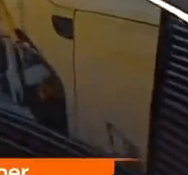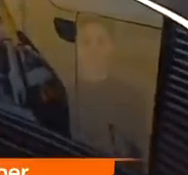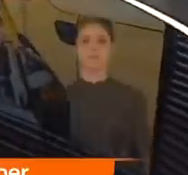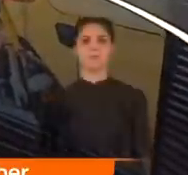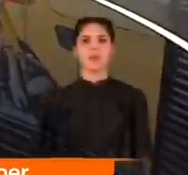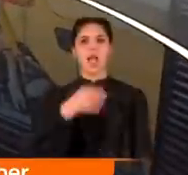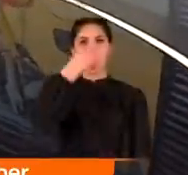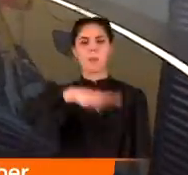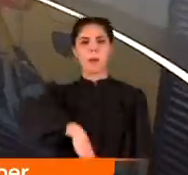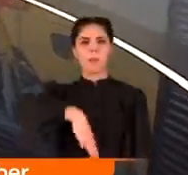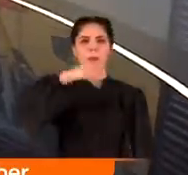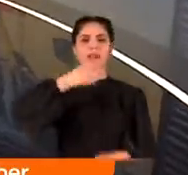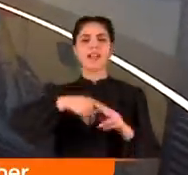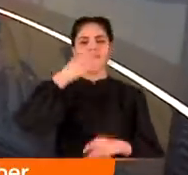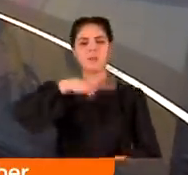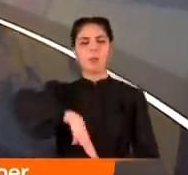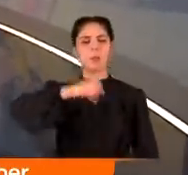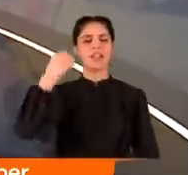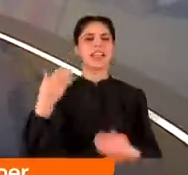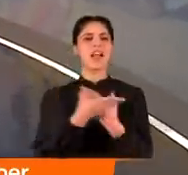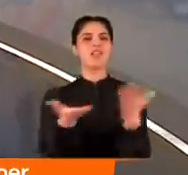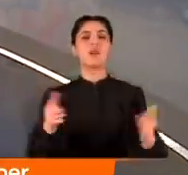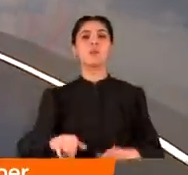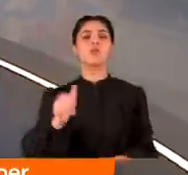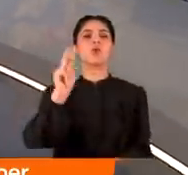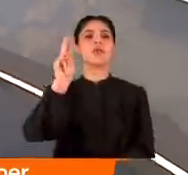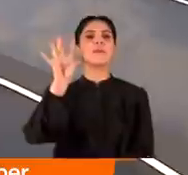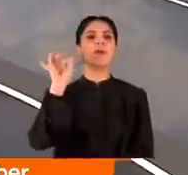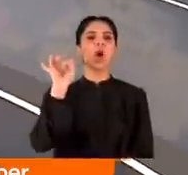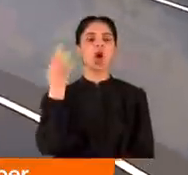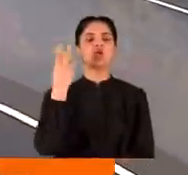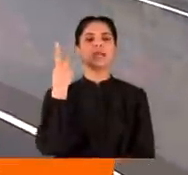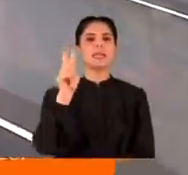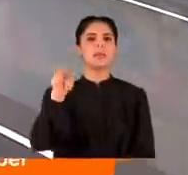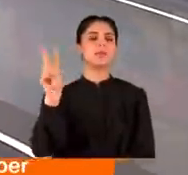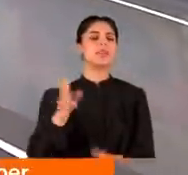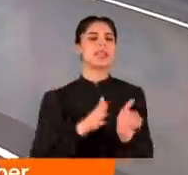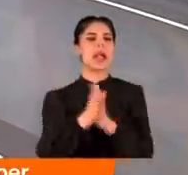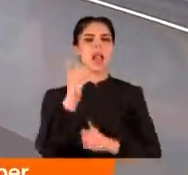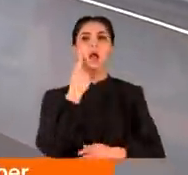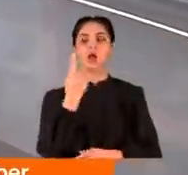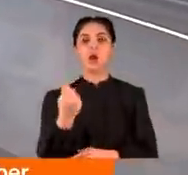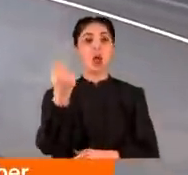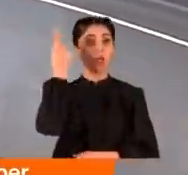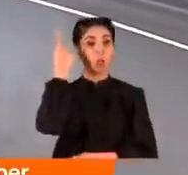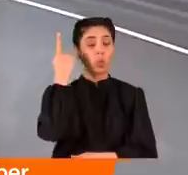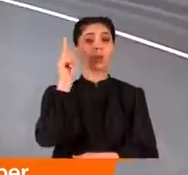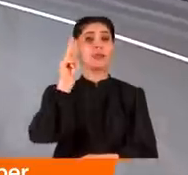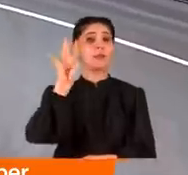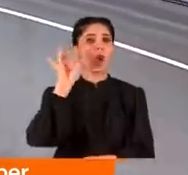Haberin merkezinden, ATV Haber Merkezi'nden iyi akşamlar. Bugün 25 Ocak 2022 Salı. Dün